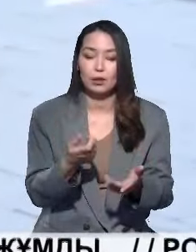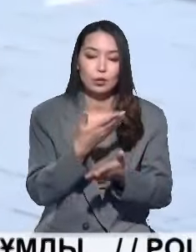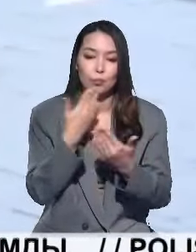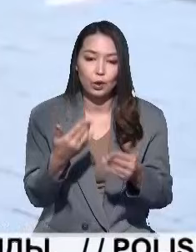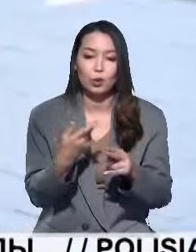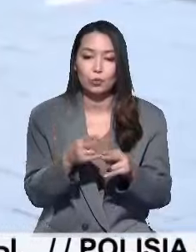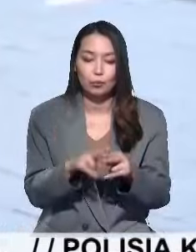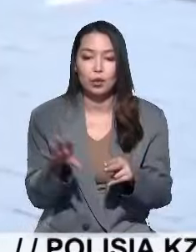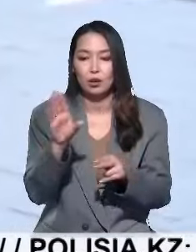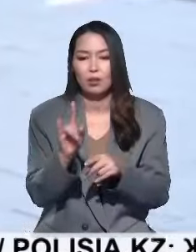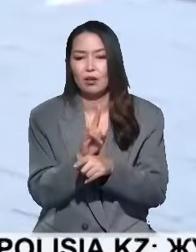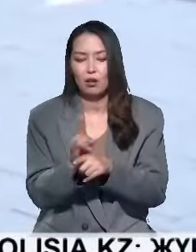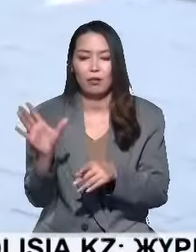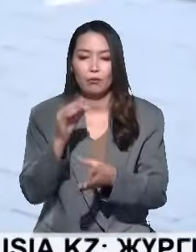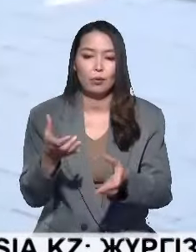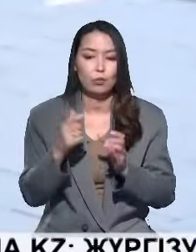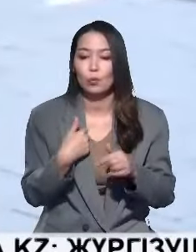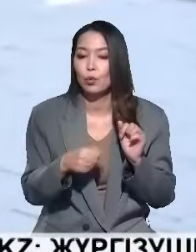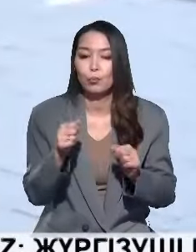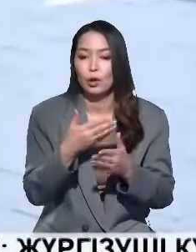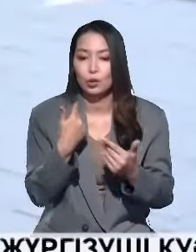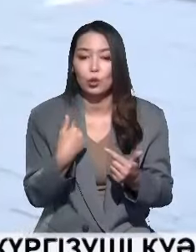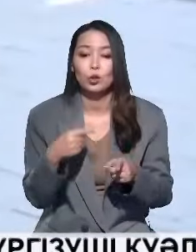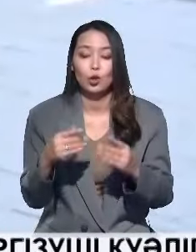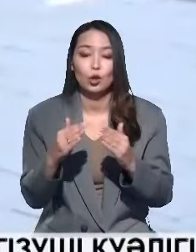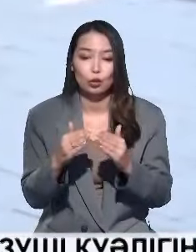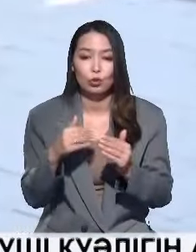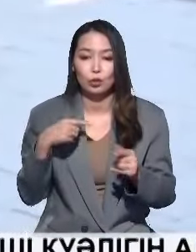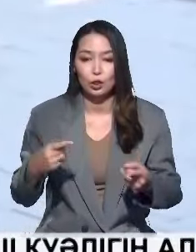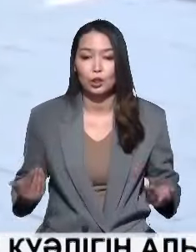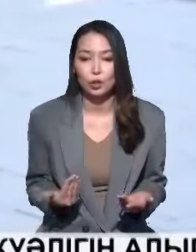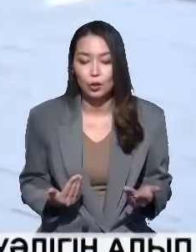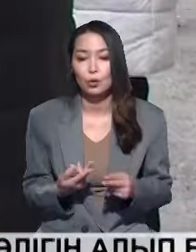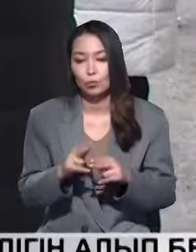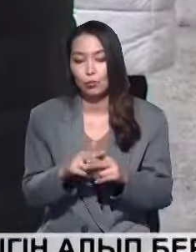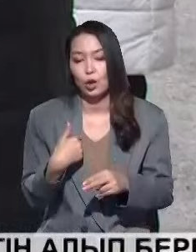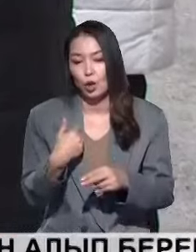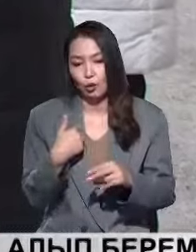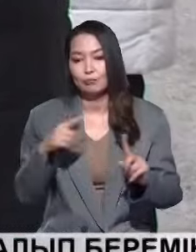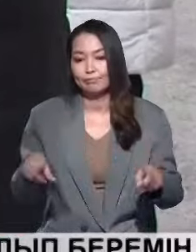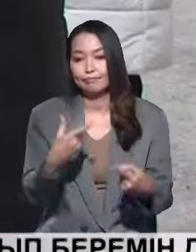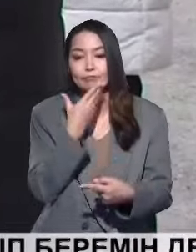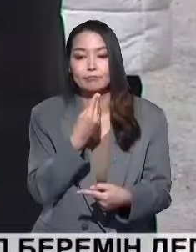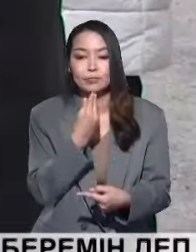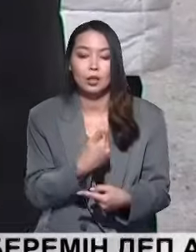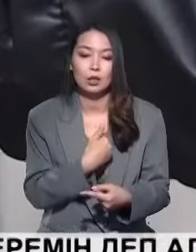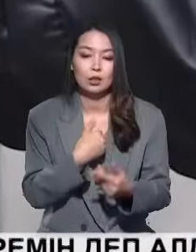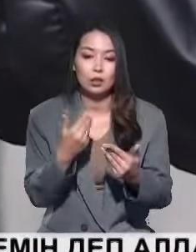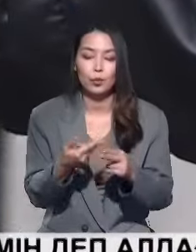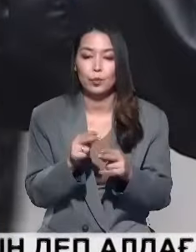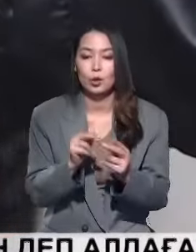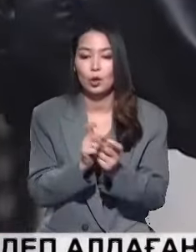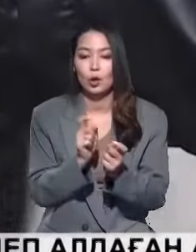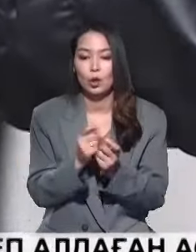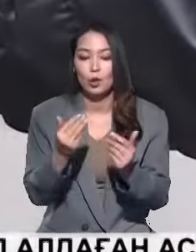тастайтынымыз жалған. Ондай мүмкіндігіміз жоқ. Мен де осы үйдің тұрғыны болғандықтан оның көркеюін қалаймын. Тұрғын үй айналасындағы дау-дамай күннен